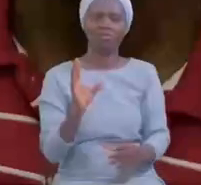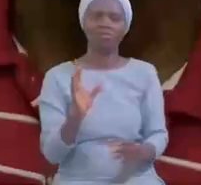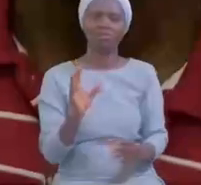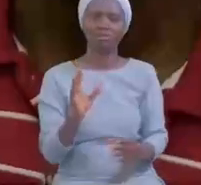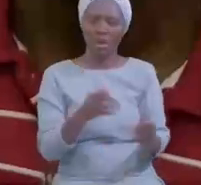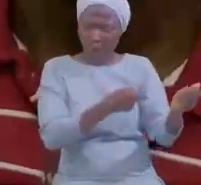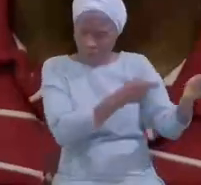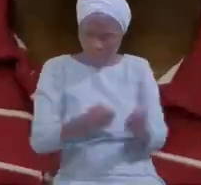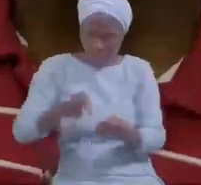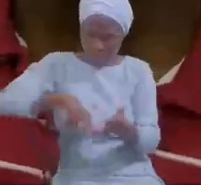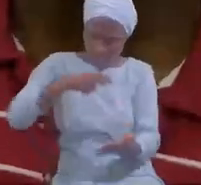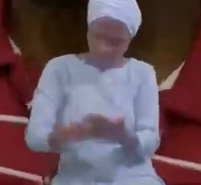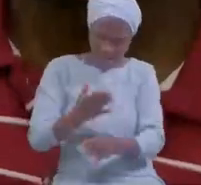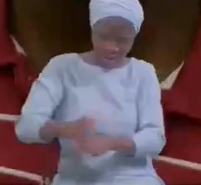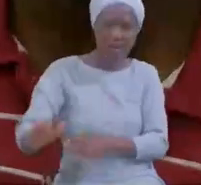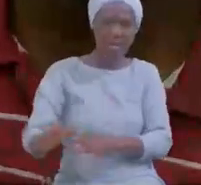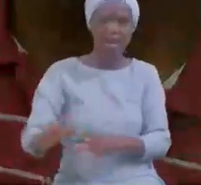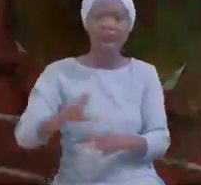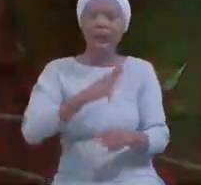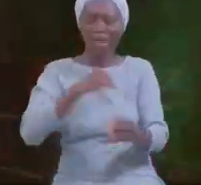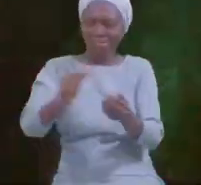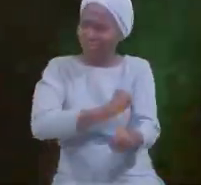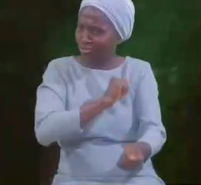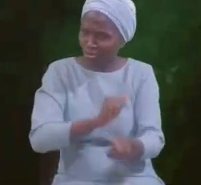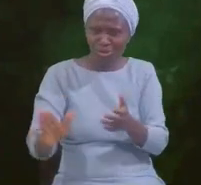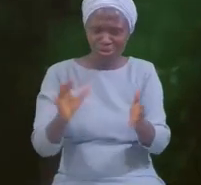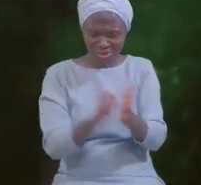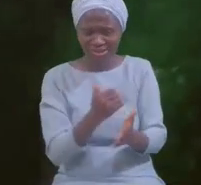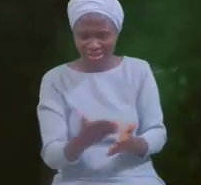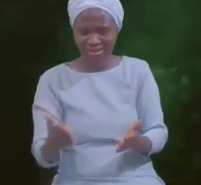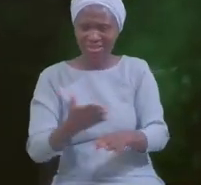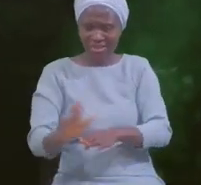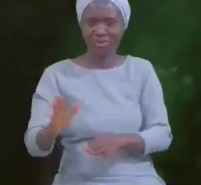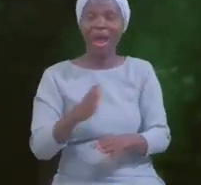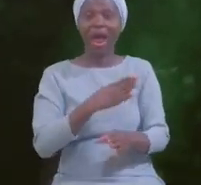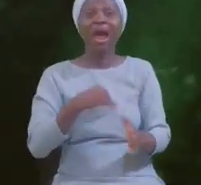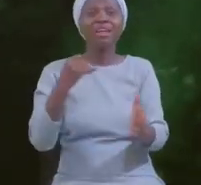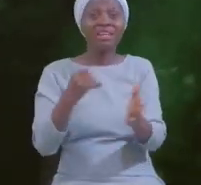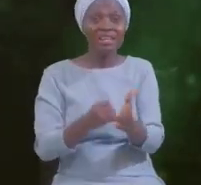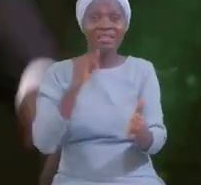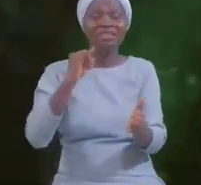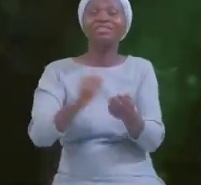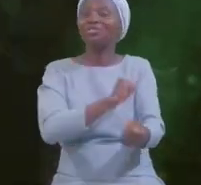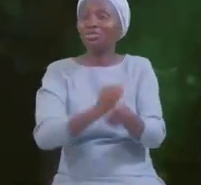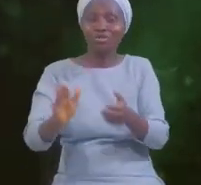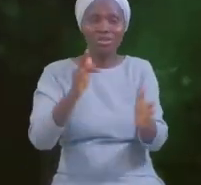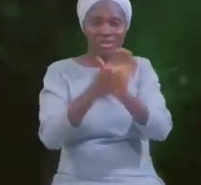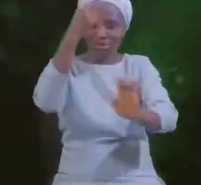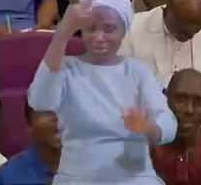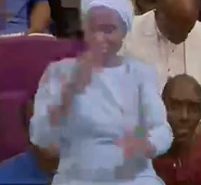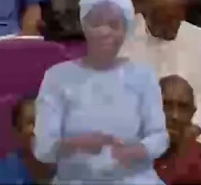cela, ruinez cela et détruisez cela, et c'est détruit au nom de